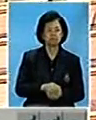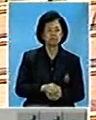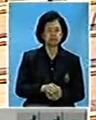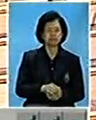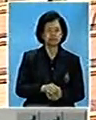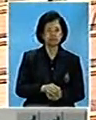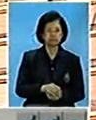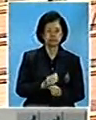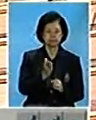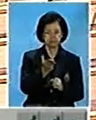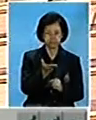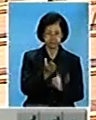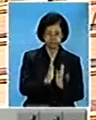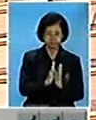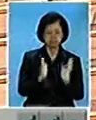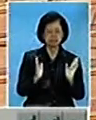ขอขอบคุณ